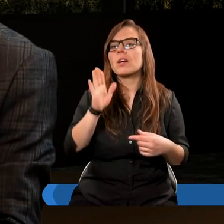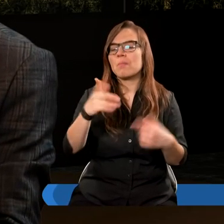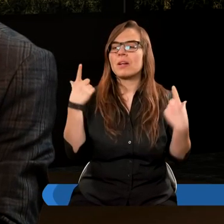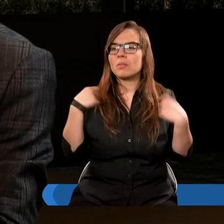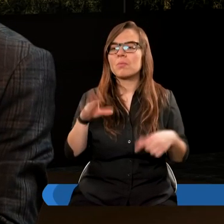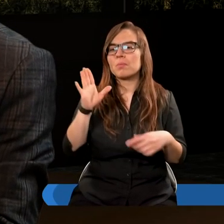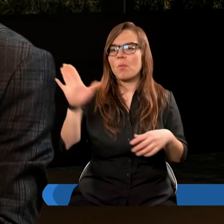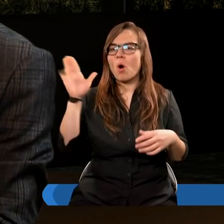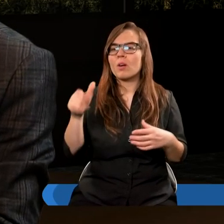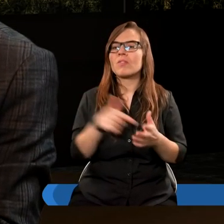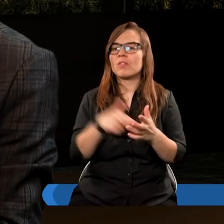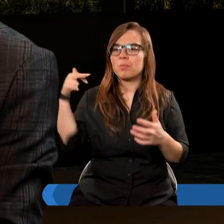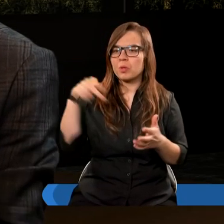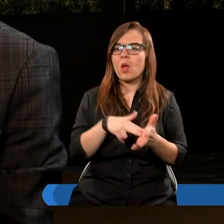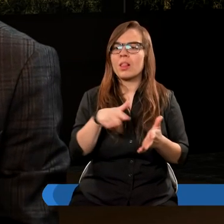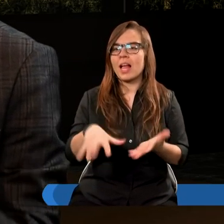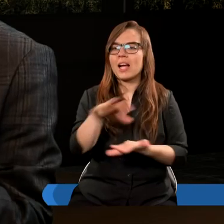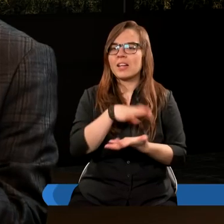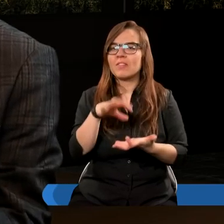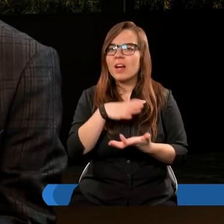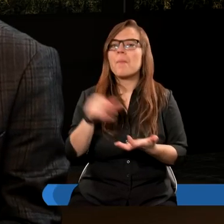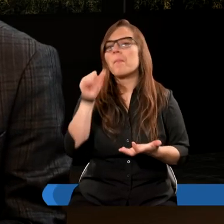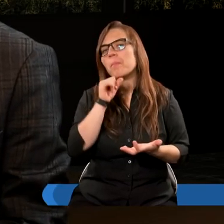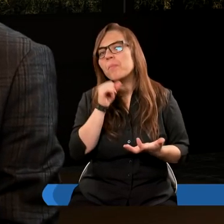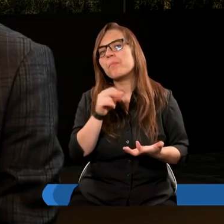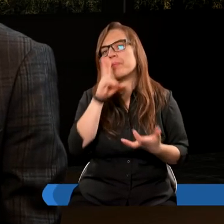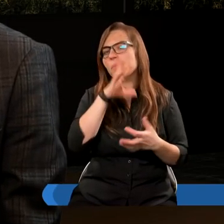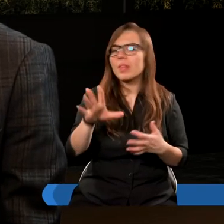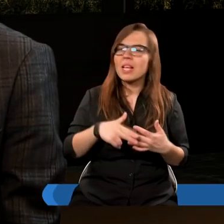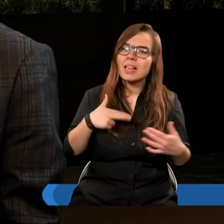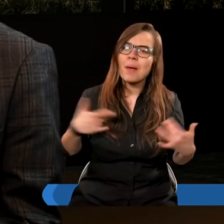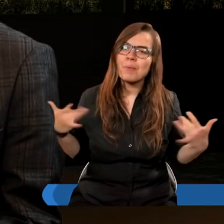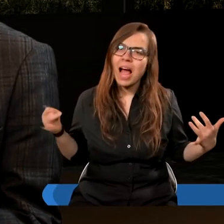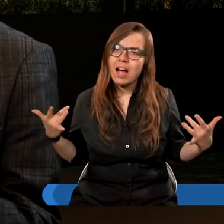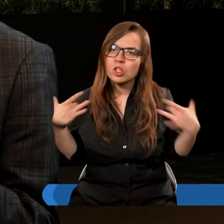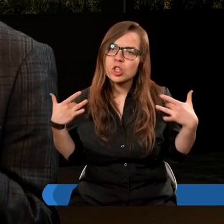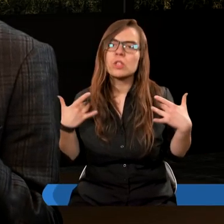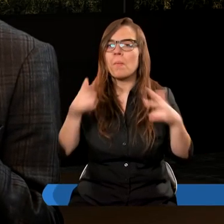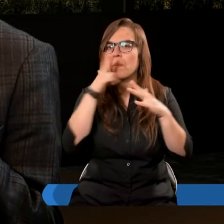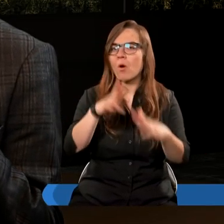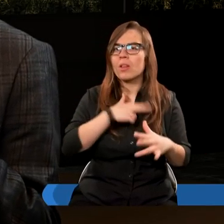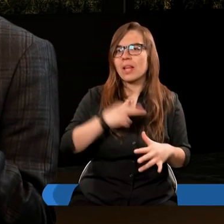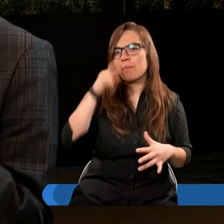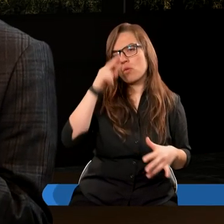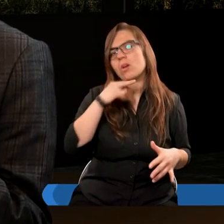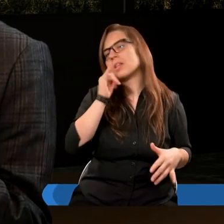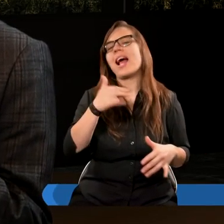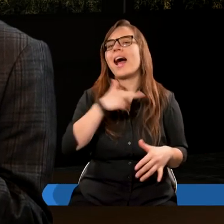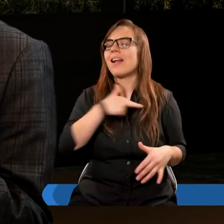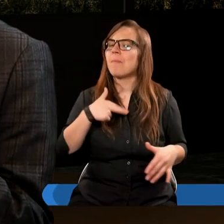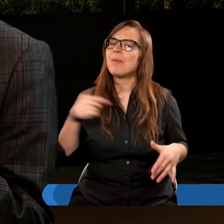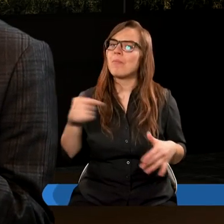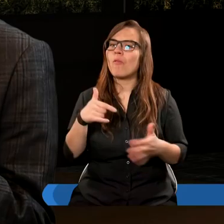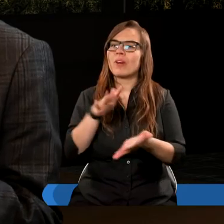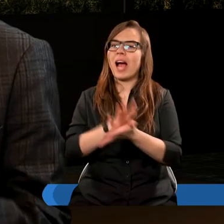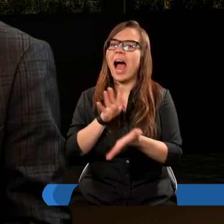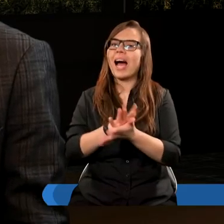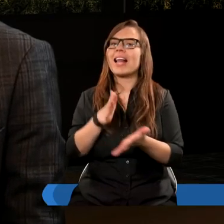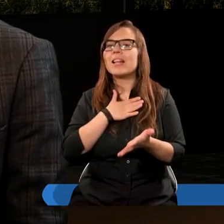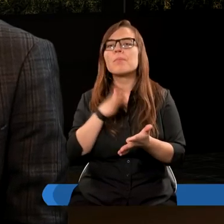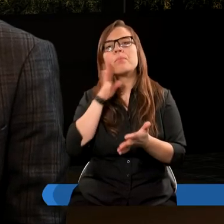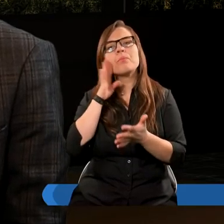sługi, prawda? Przychodzi tutaj na świat, pokazuje nam, jak żyć, pokazuje nam Ojca, pokazuje nam, jace my powinniśmy być w stosunku do